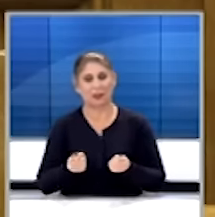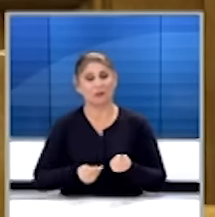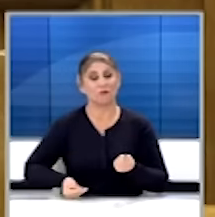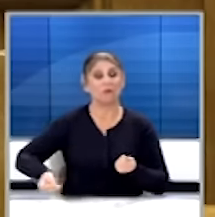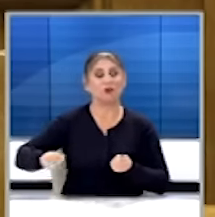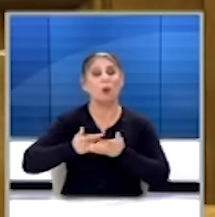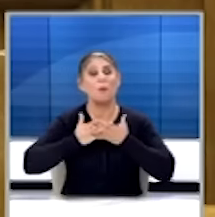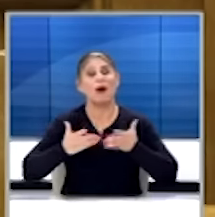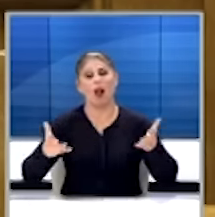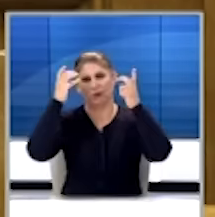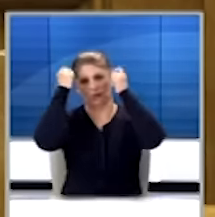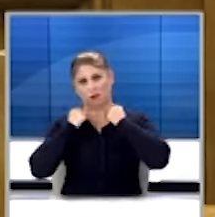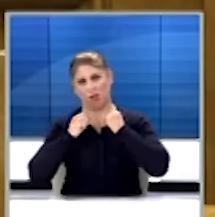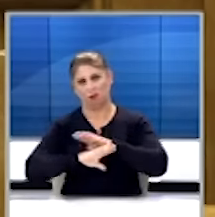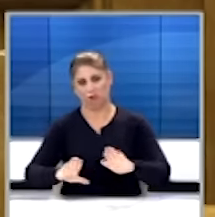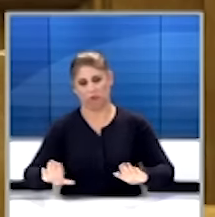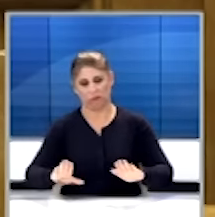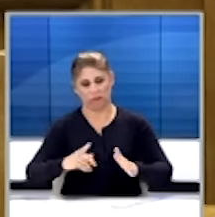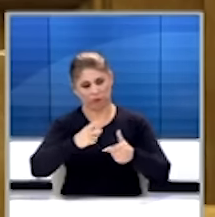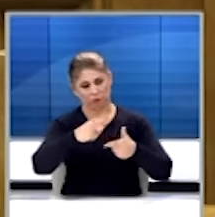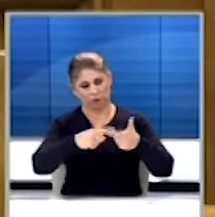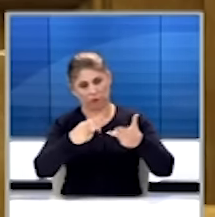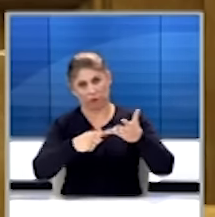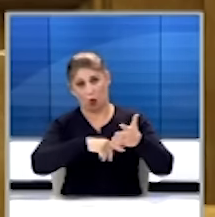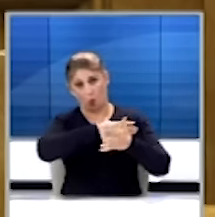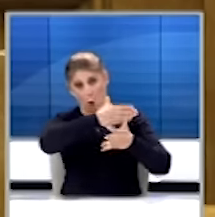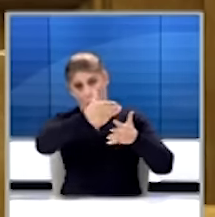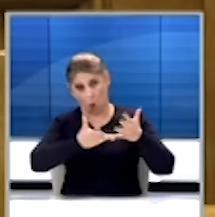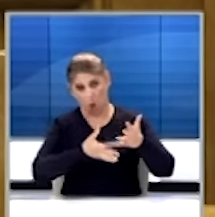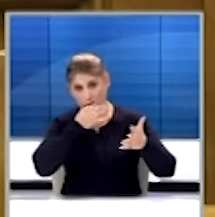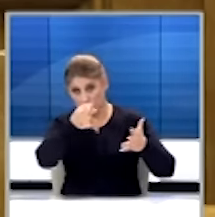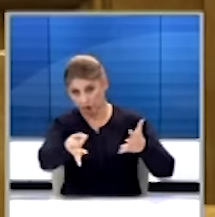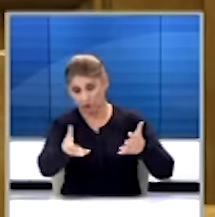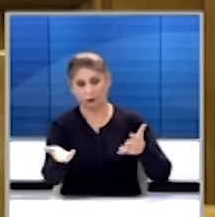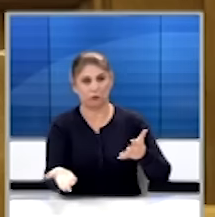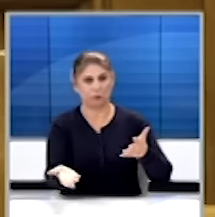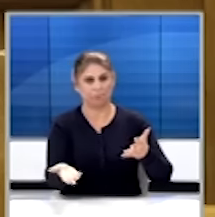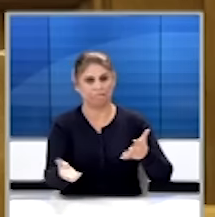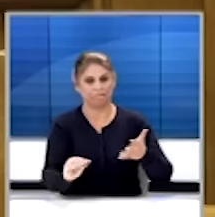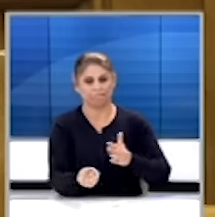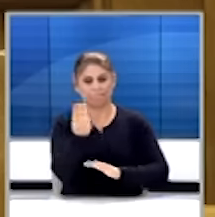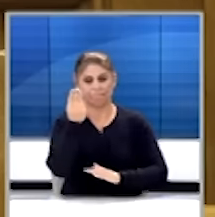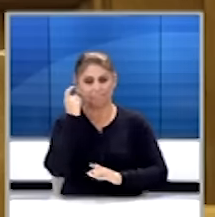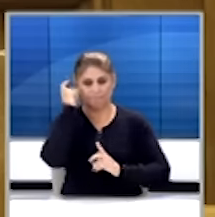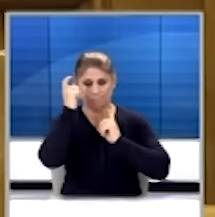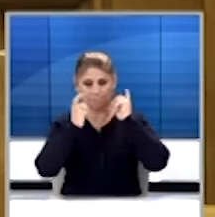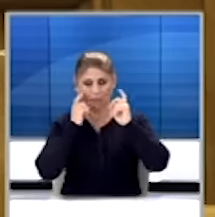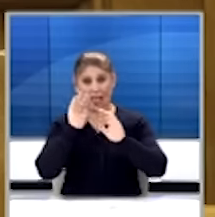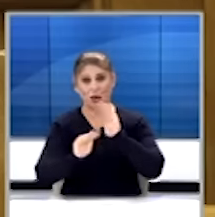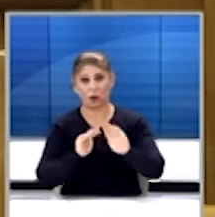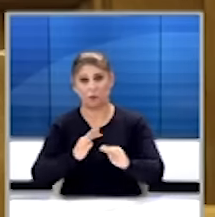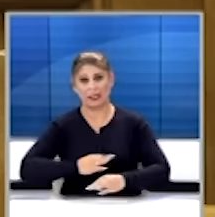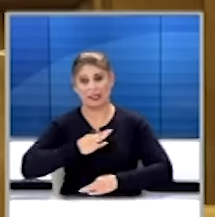ζημιά. Μετά από όλα αυτά, προκύπτει το ερώτημα, κύριε της κυβέρνησης, κύριε